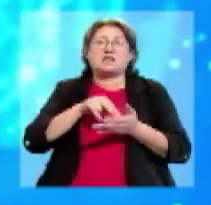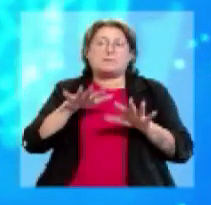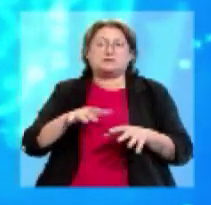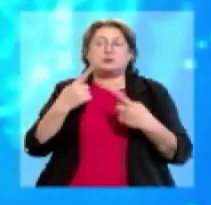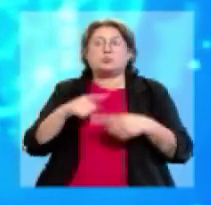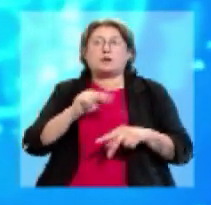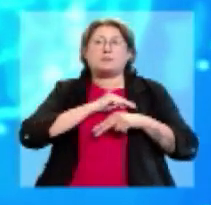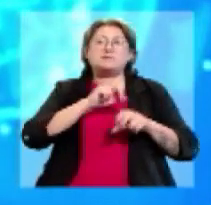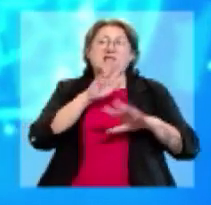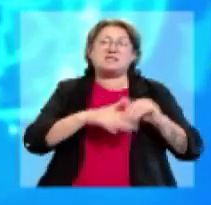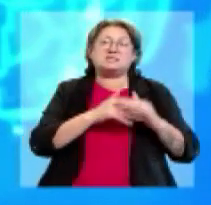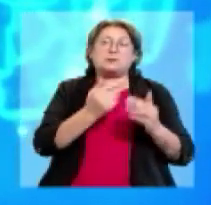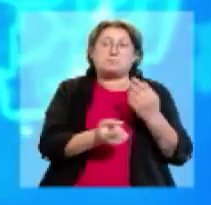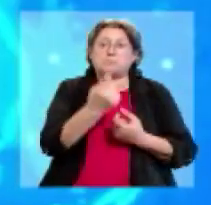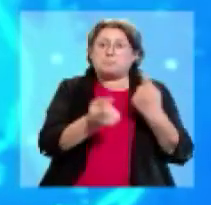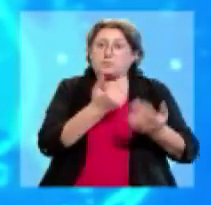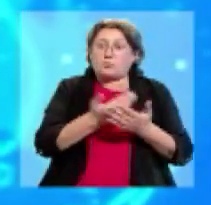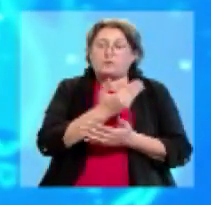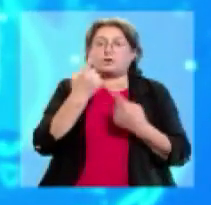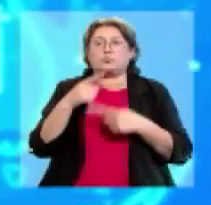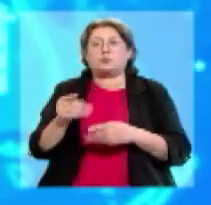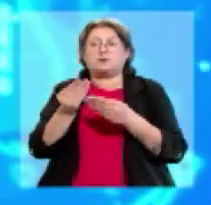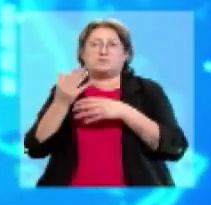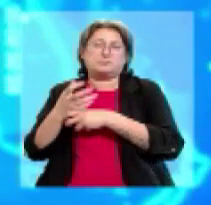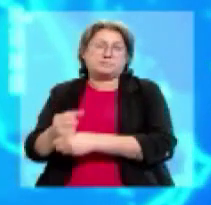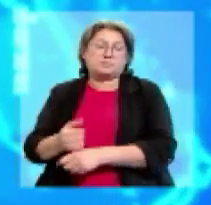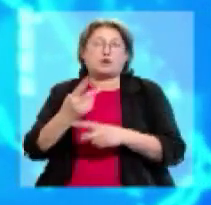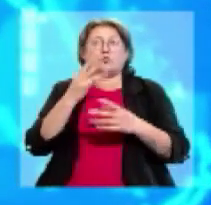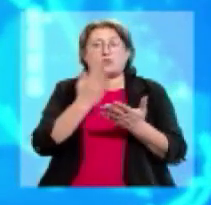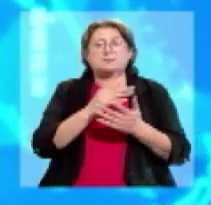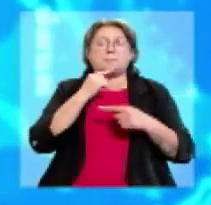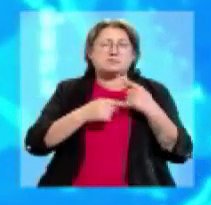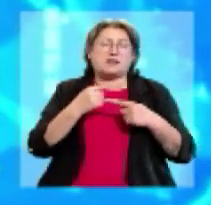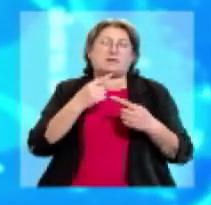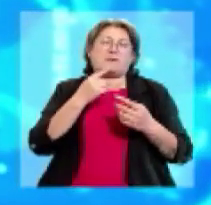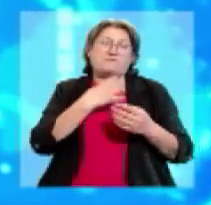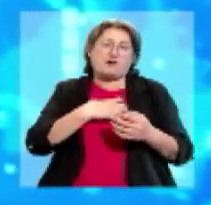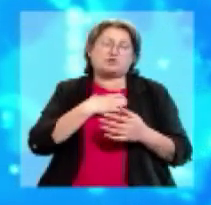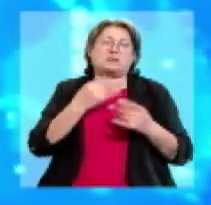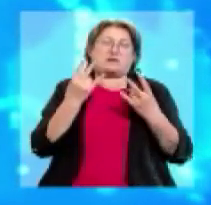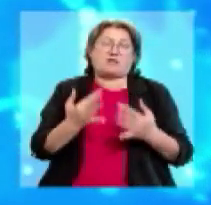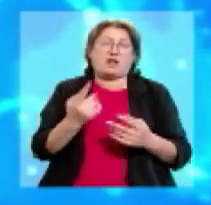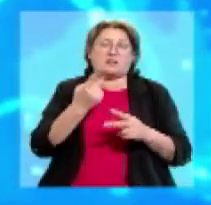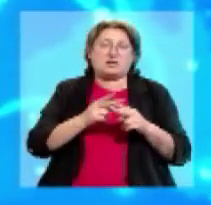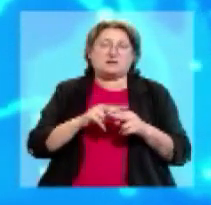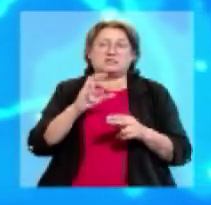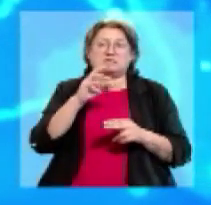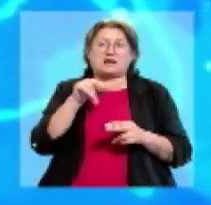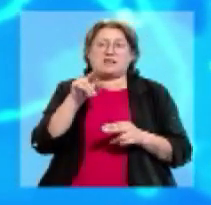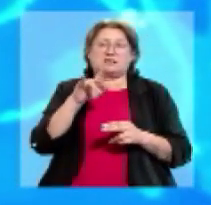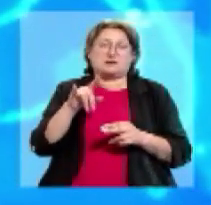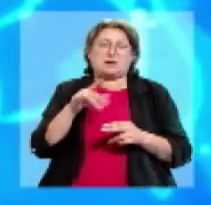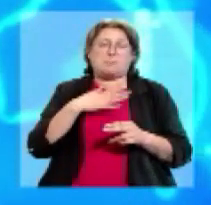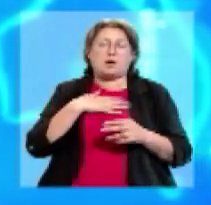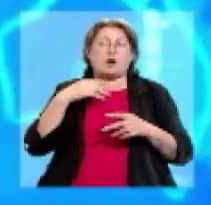другие исчезают. Но есть профессии, которые со временем становятся все более актуальными и востребованными. Одна из них – строитель.